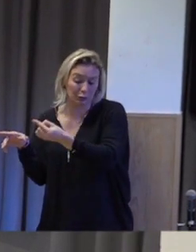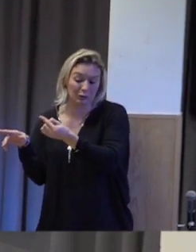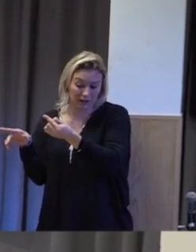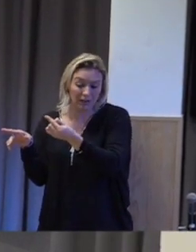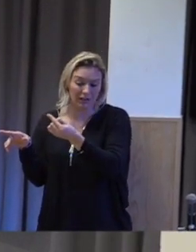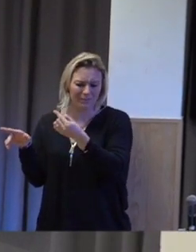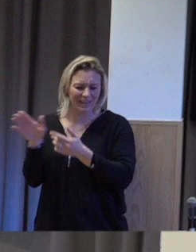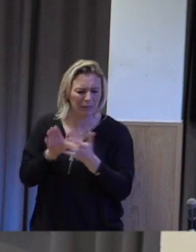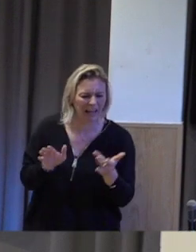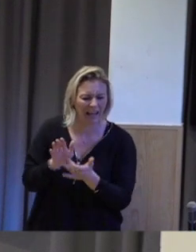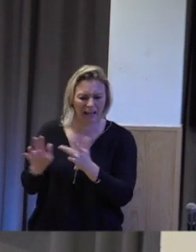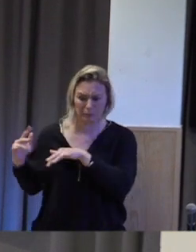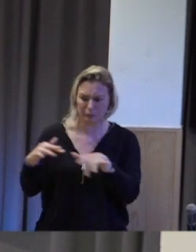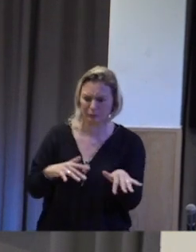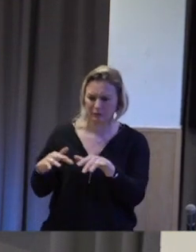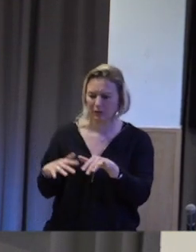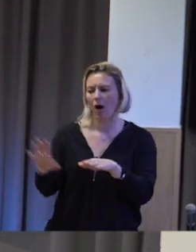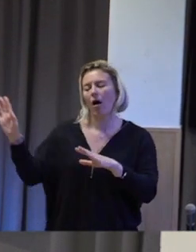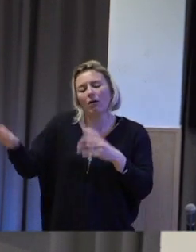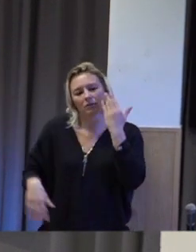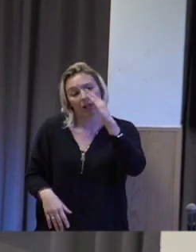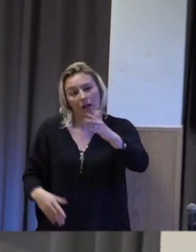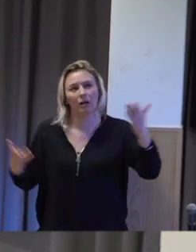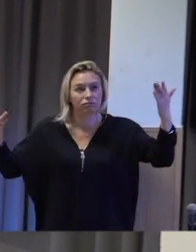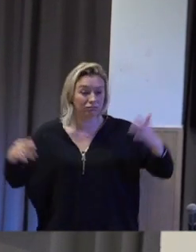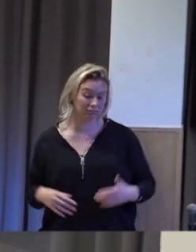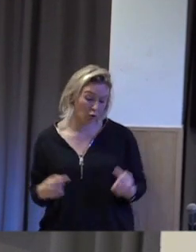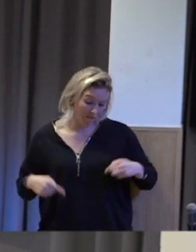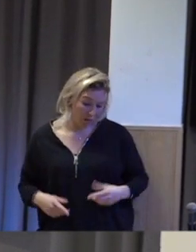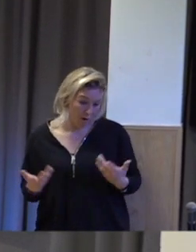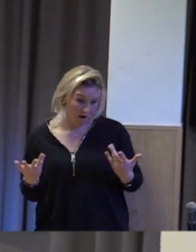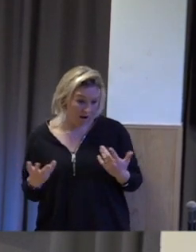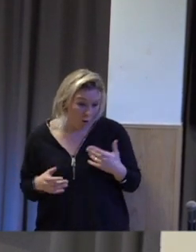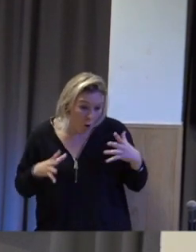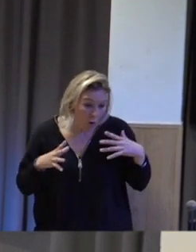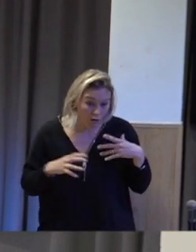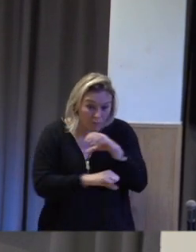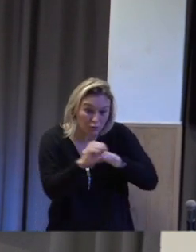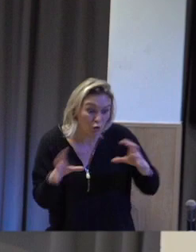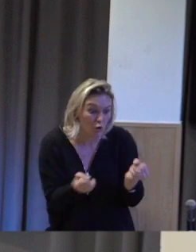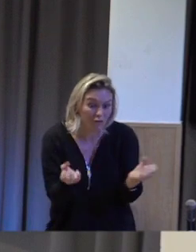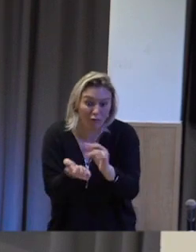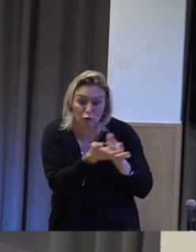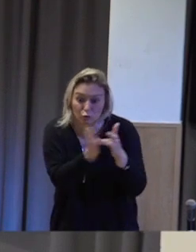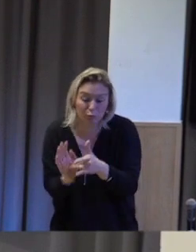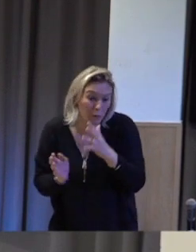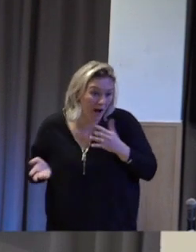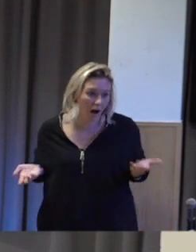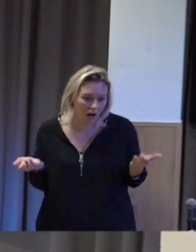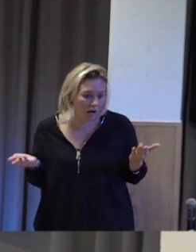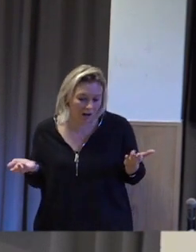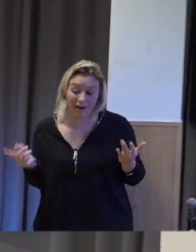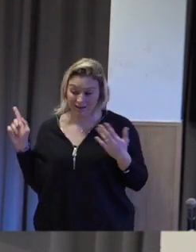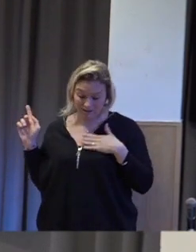parmi ces immigrés qui viennent, vous savez, on ne peut pas s'occuper de toute la misère du monde. Et à mon